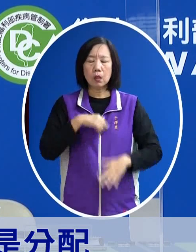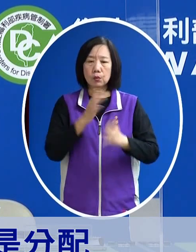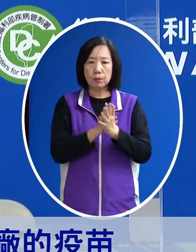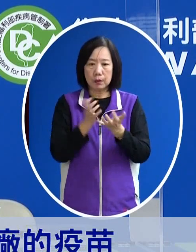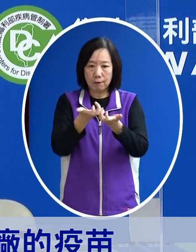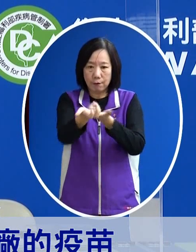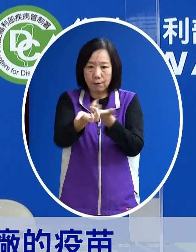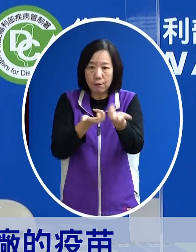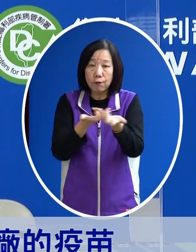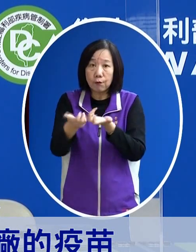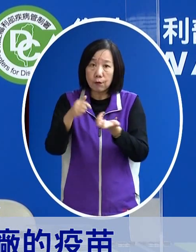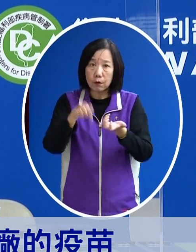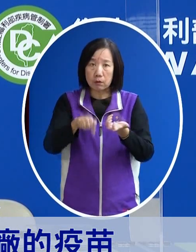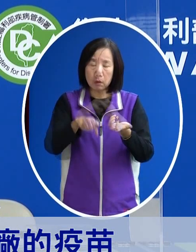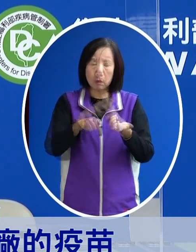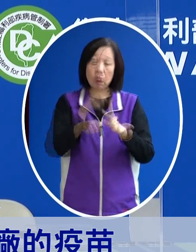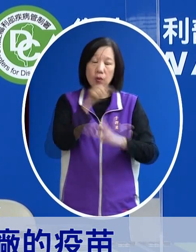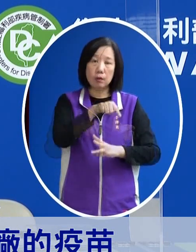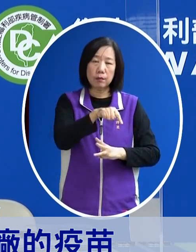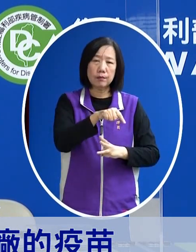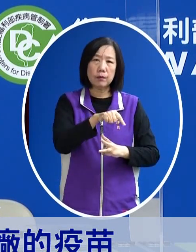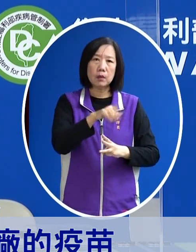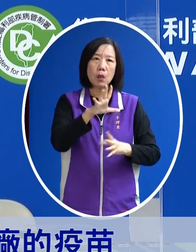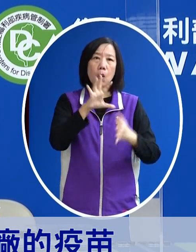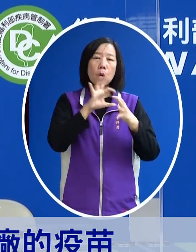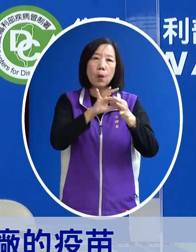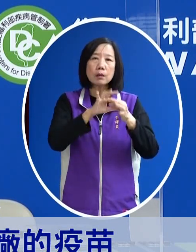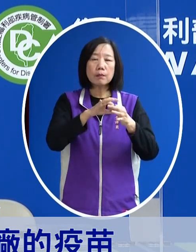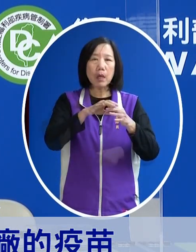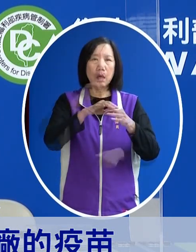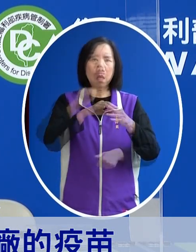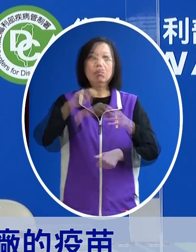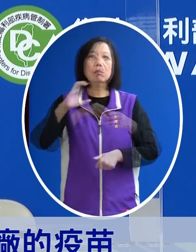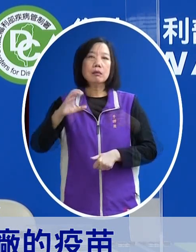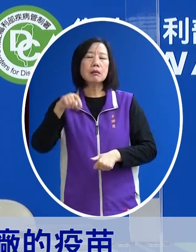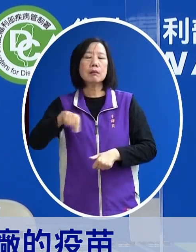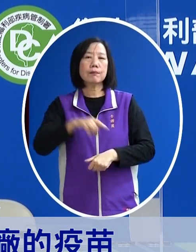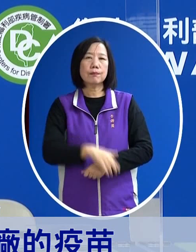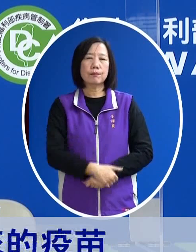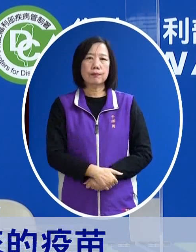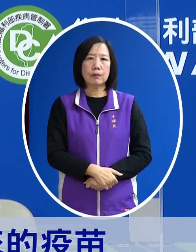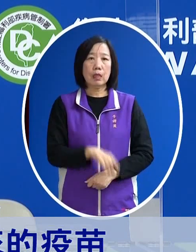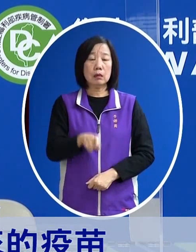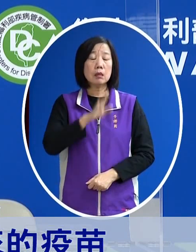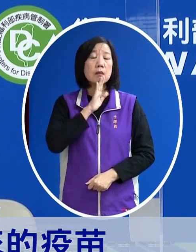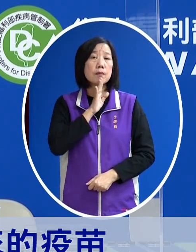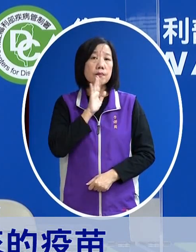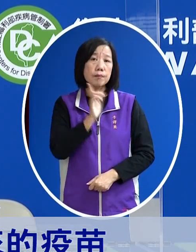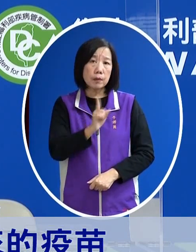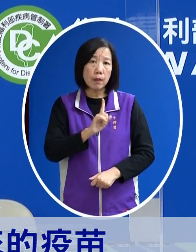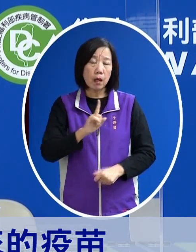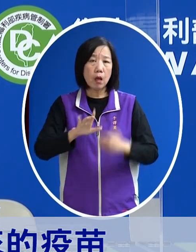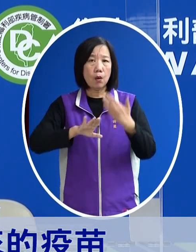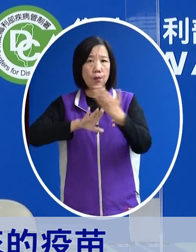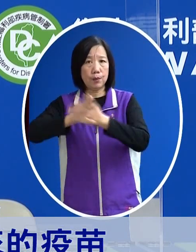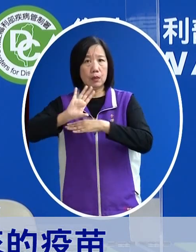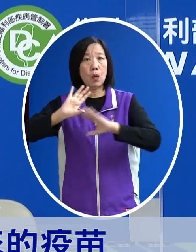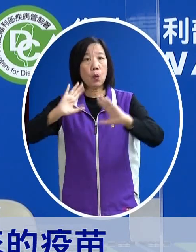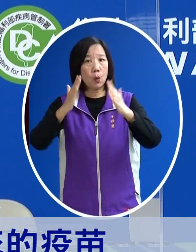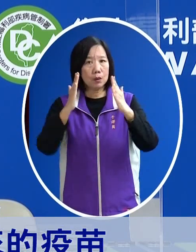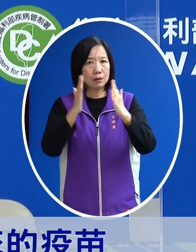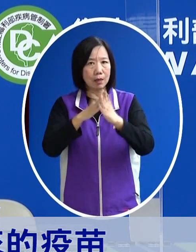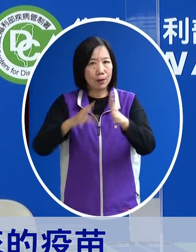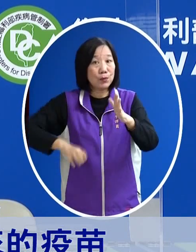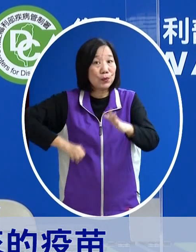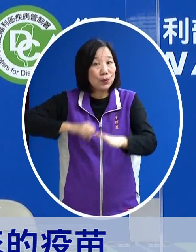有关是这个非洲印度的印度厂的这个疫苗，是属于是其他国家就是捐出来